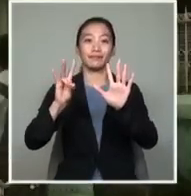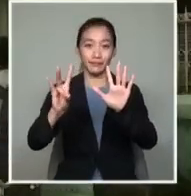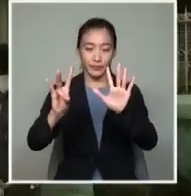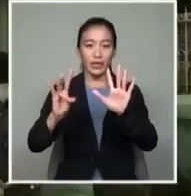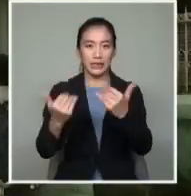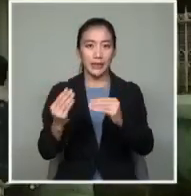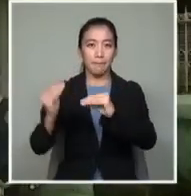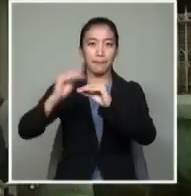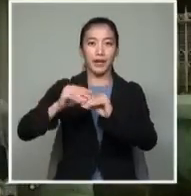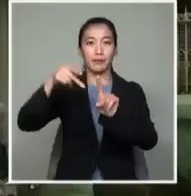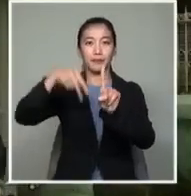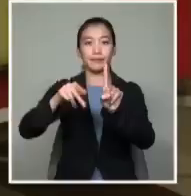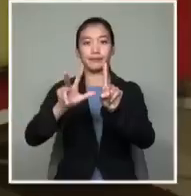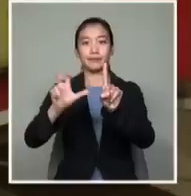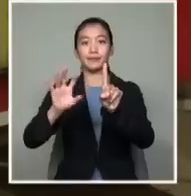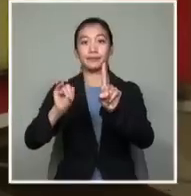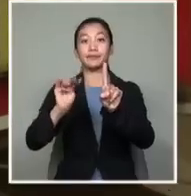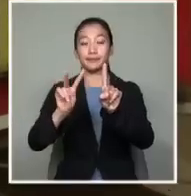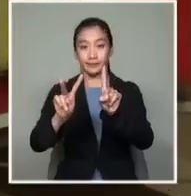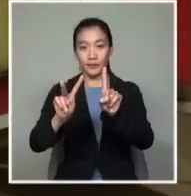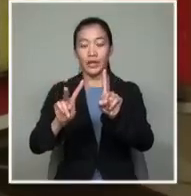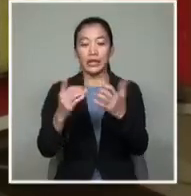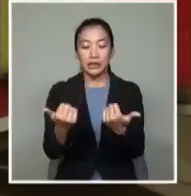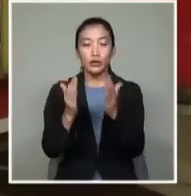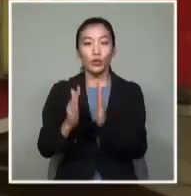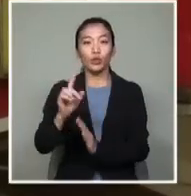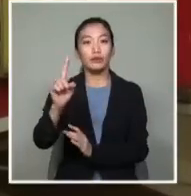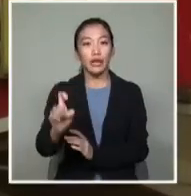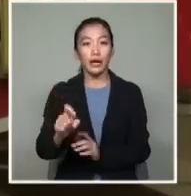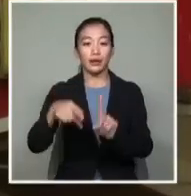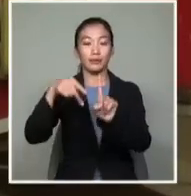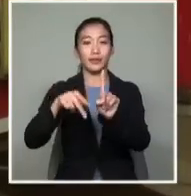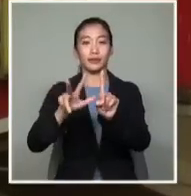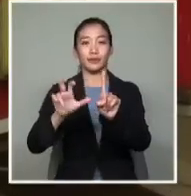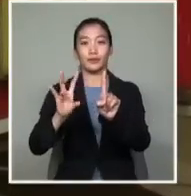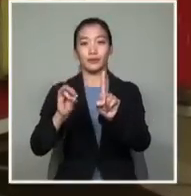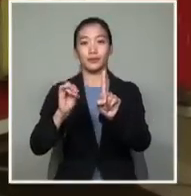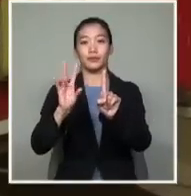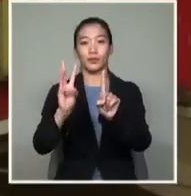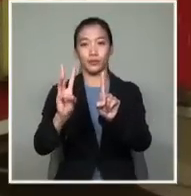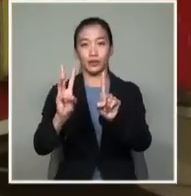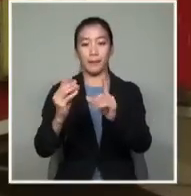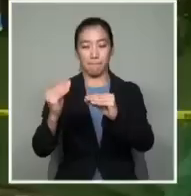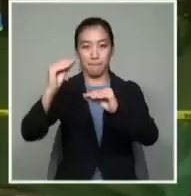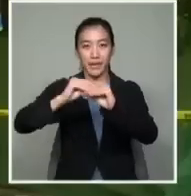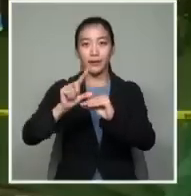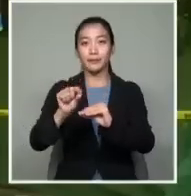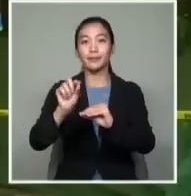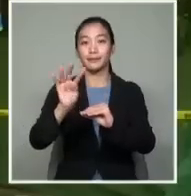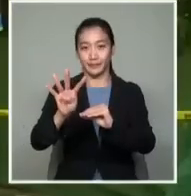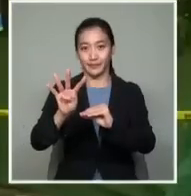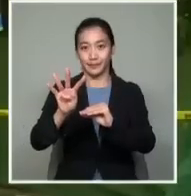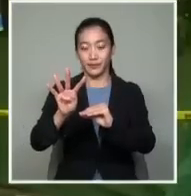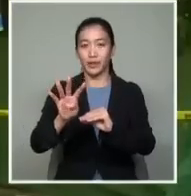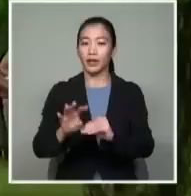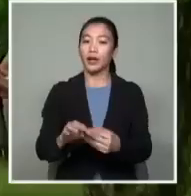ขึ้น 1,342 คนยอดผู้เสียชีวิตอยู่ที่ 1,376 คนเพิ่มขึ้น24คนตัว